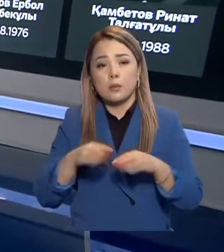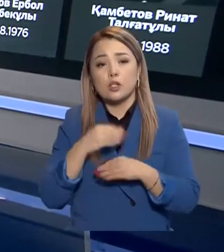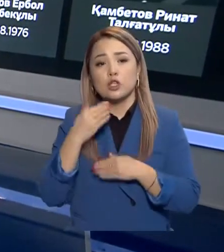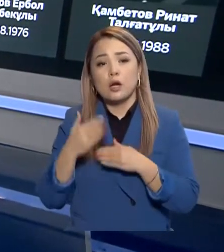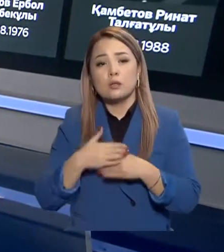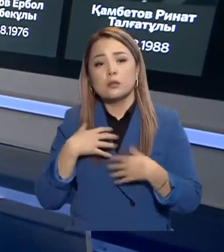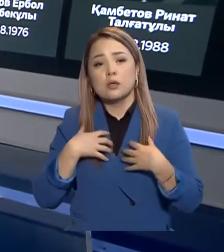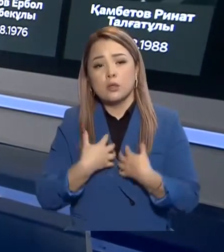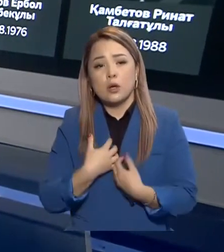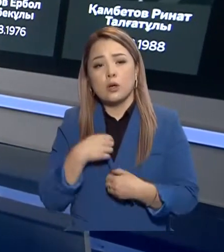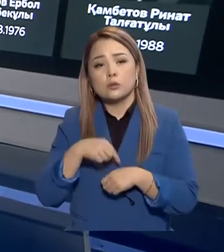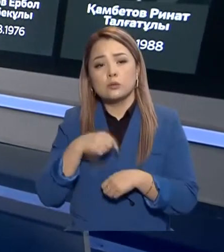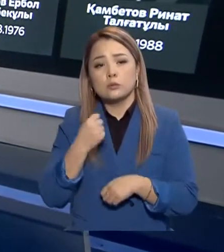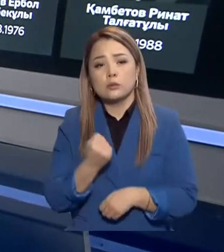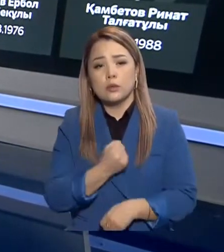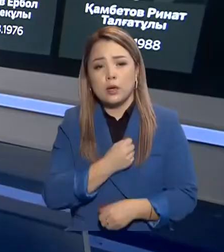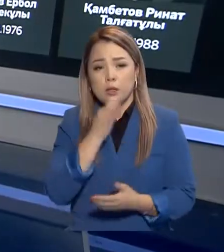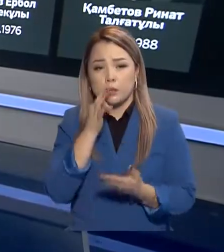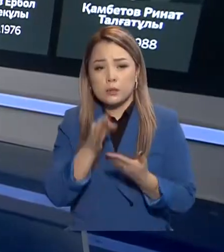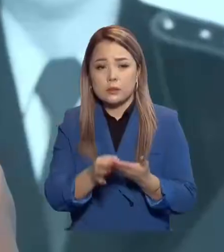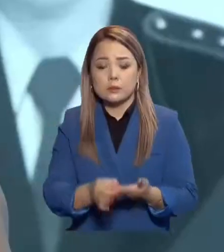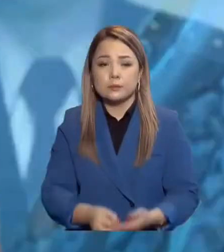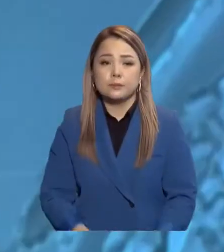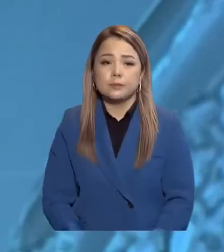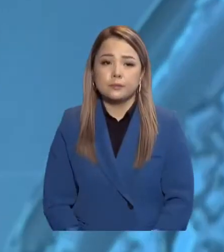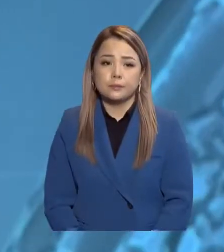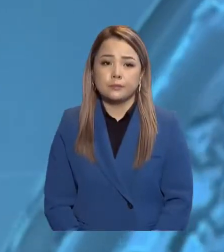жақындарына қайғырып көңіл айтамыз.